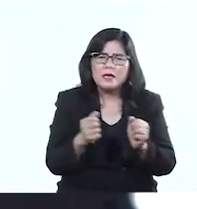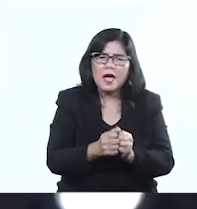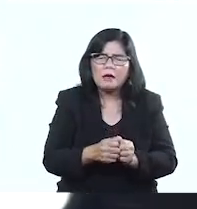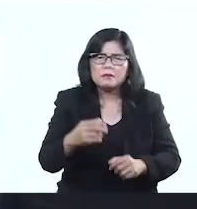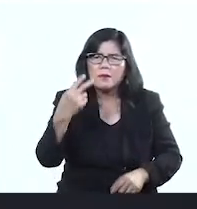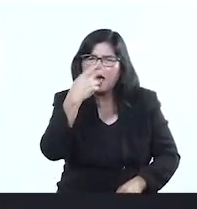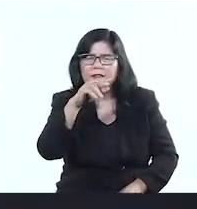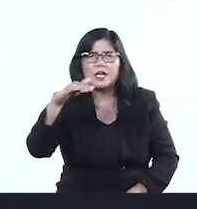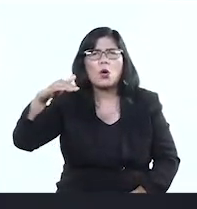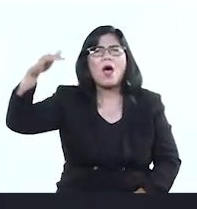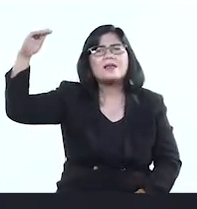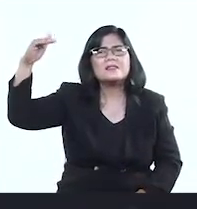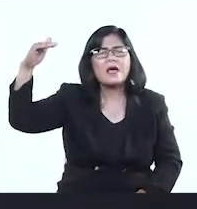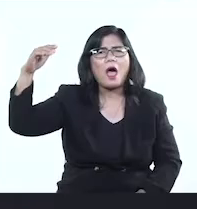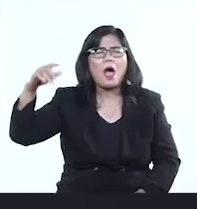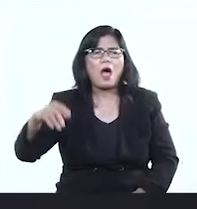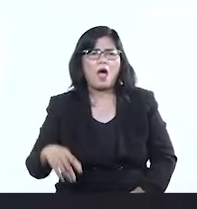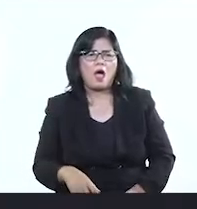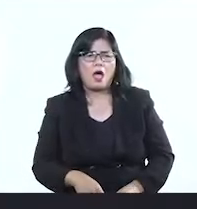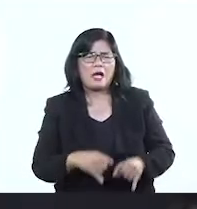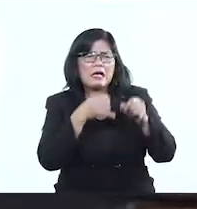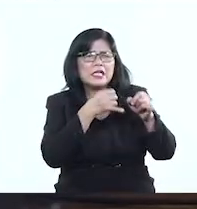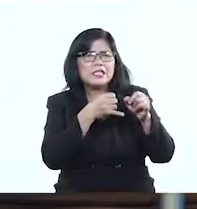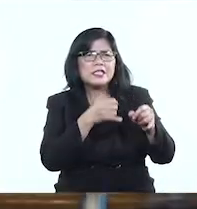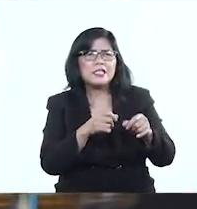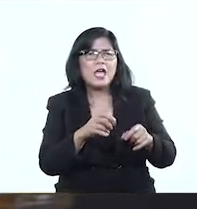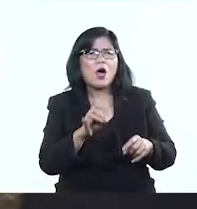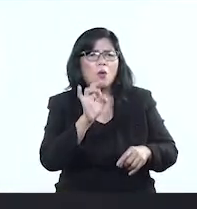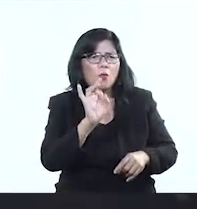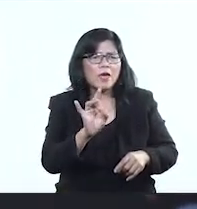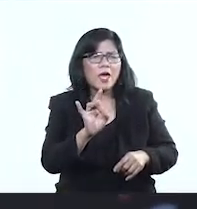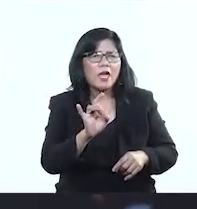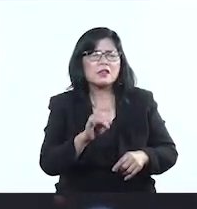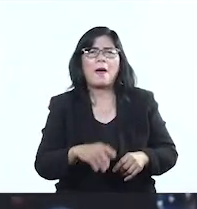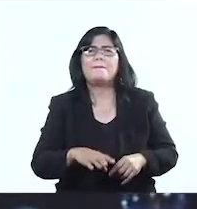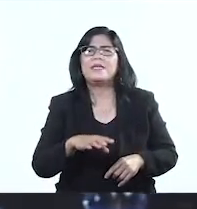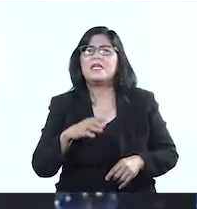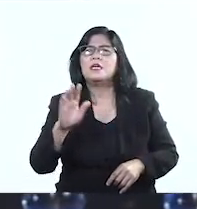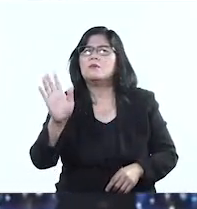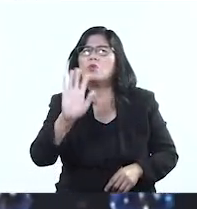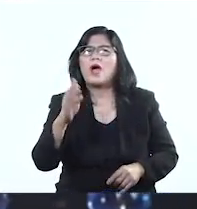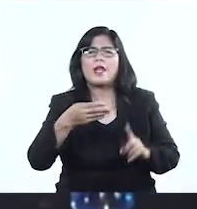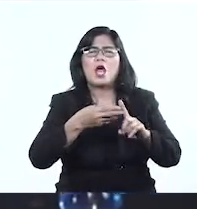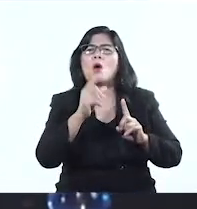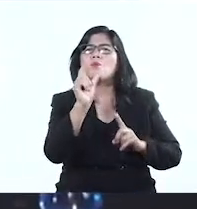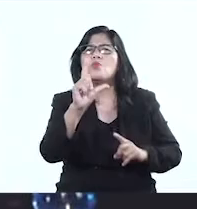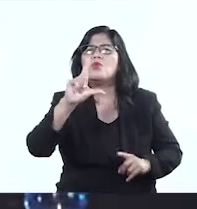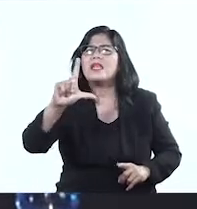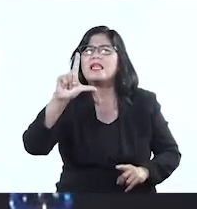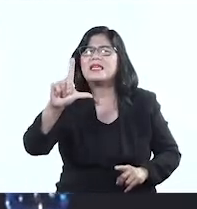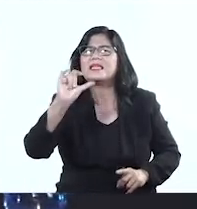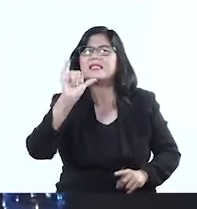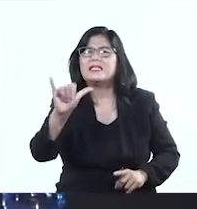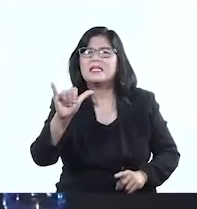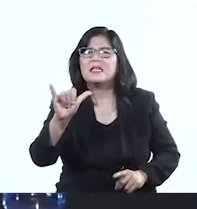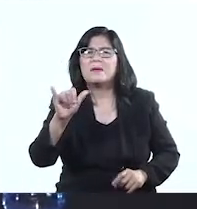kritik Suke tapi kritik yang sudah menuju pada pembullyan bahkan penghinaan buat saya depan dari sesuatu